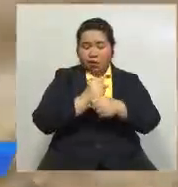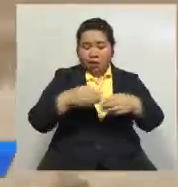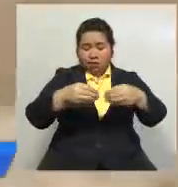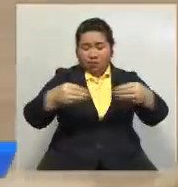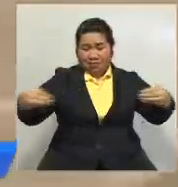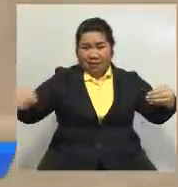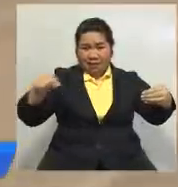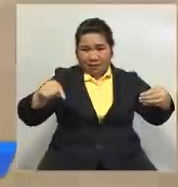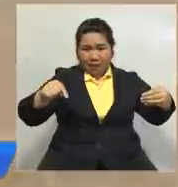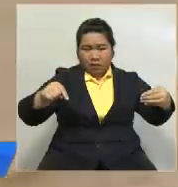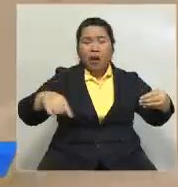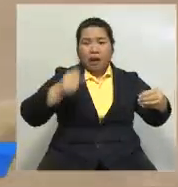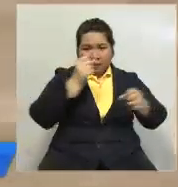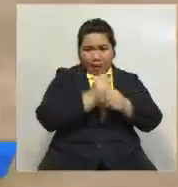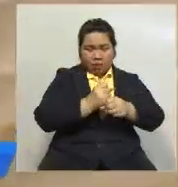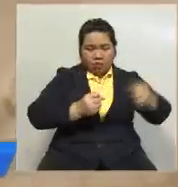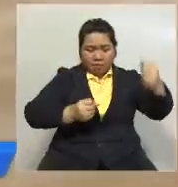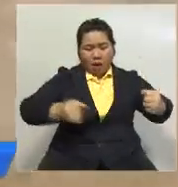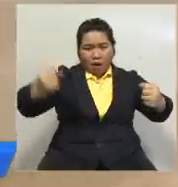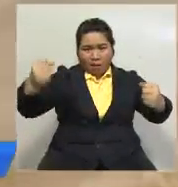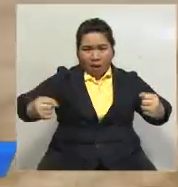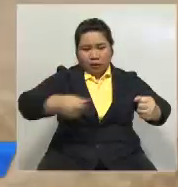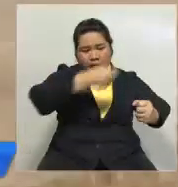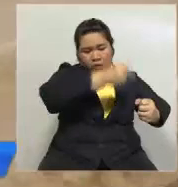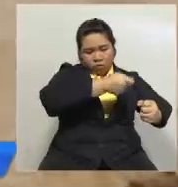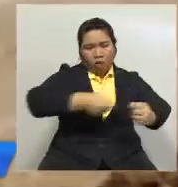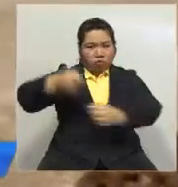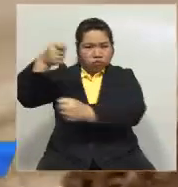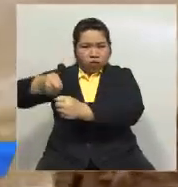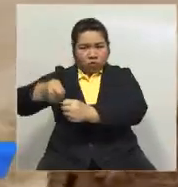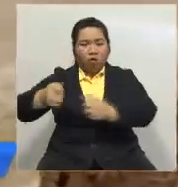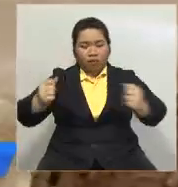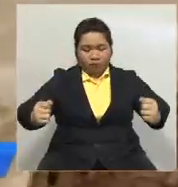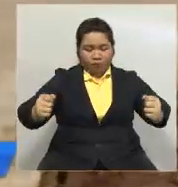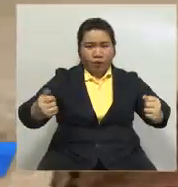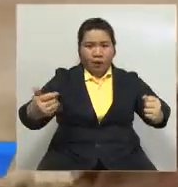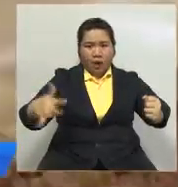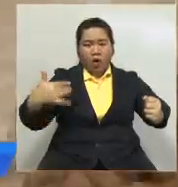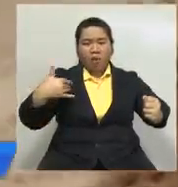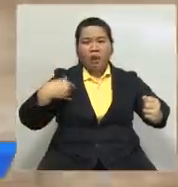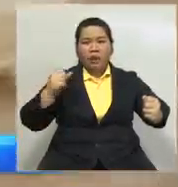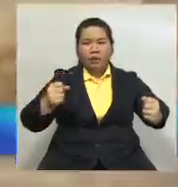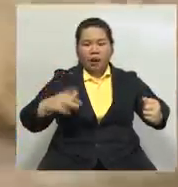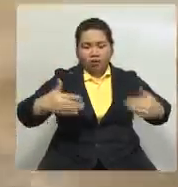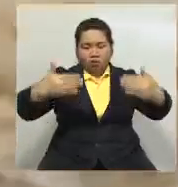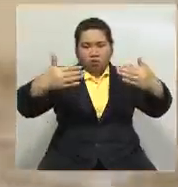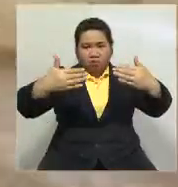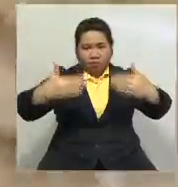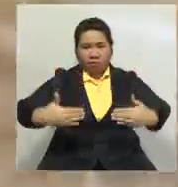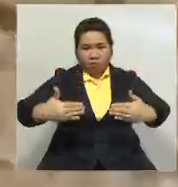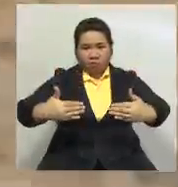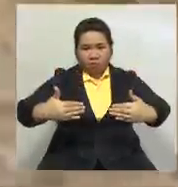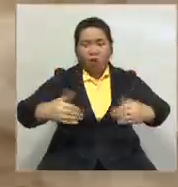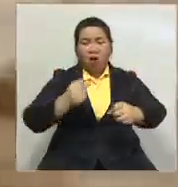ลำน้ำยังจะใช้เสาเข็มปักสองฝั่งแนวคันกั้นน้ำที่ยังไม่ขาดนะคะแล้วก็ใช้เกเบียนค่ะสกัดน้ำที่ไหล